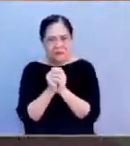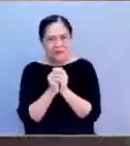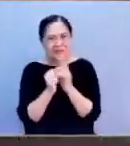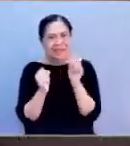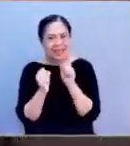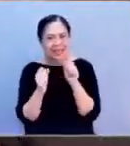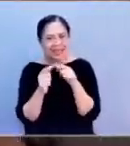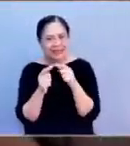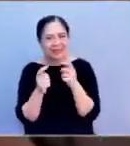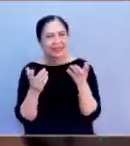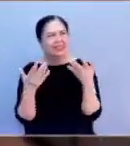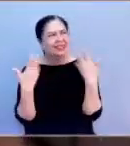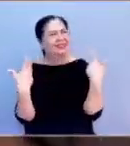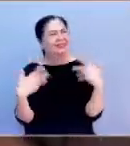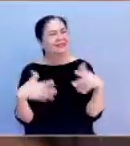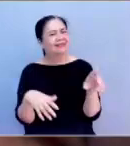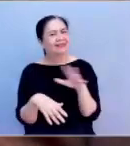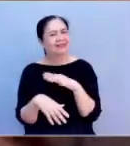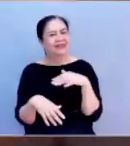dito sa studio?